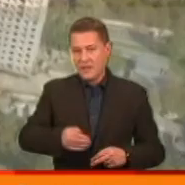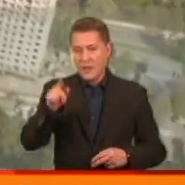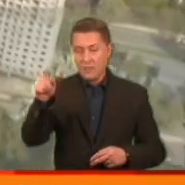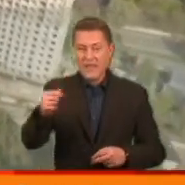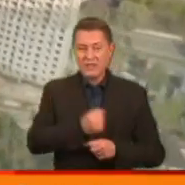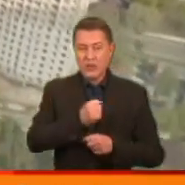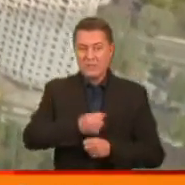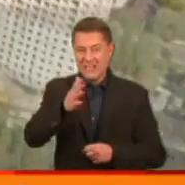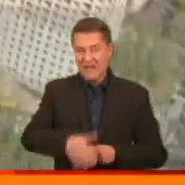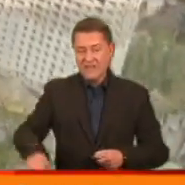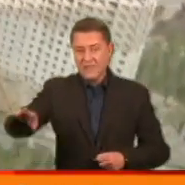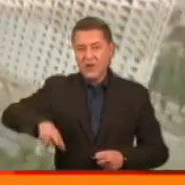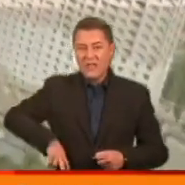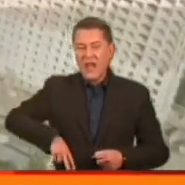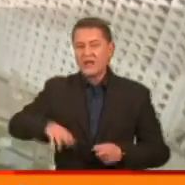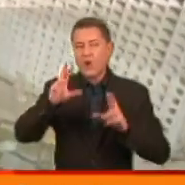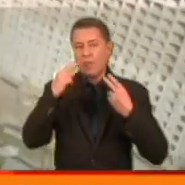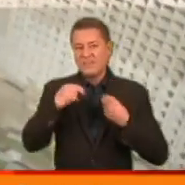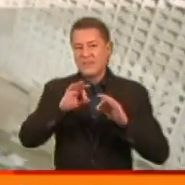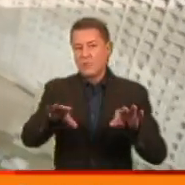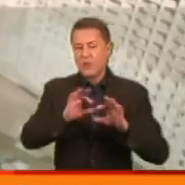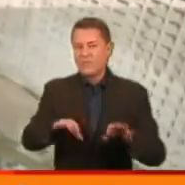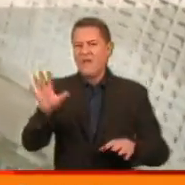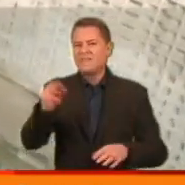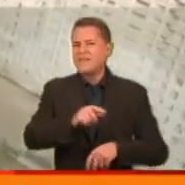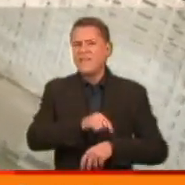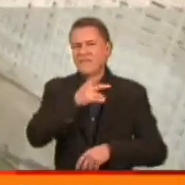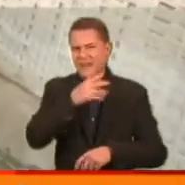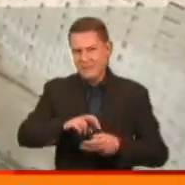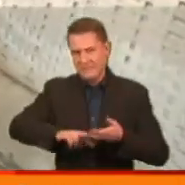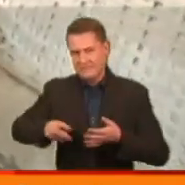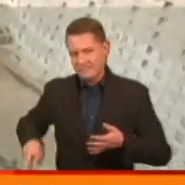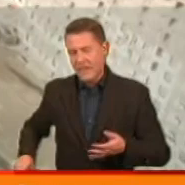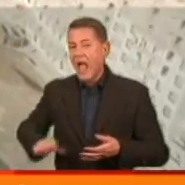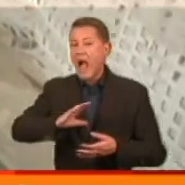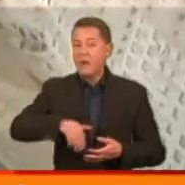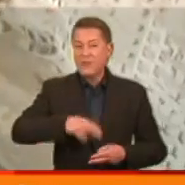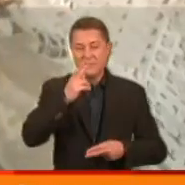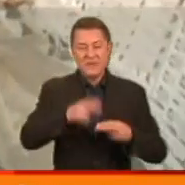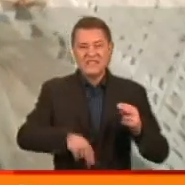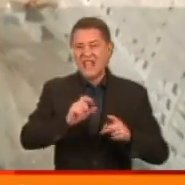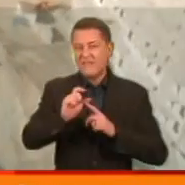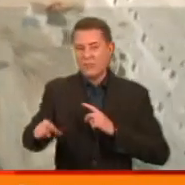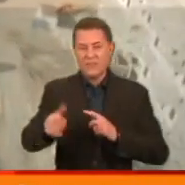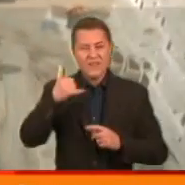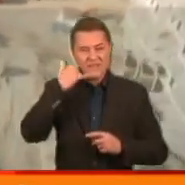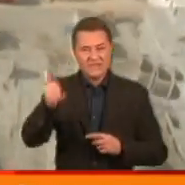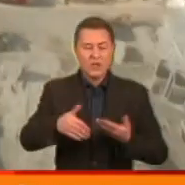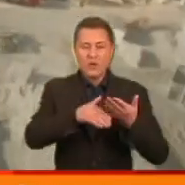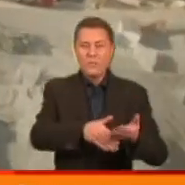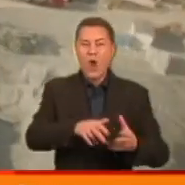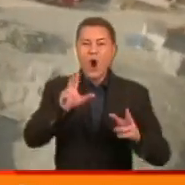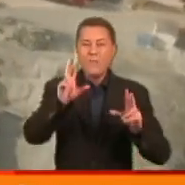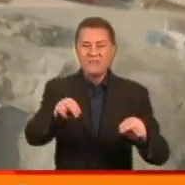пана Миколи. Директор обіцяв усе прокоментувати, але в нього все не знаходилося часу. А потім просто перестав відповідати на дзвінки. Допомогти обіцяла